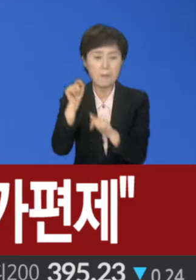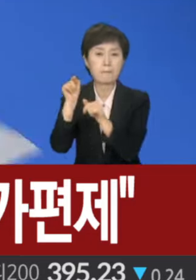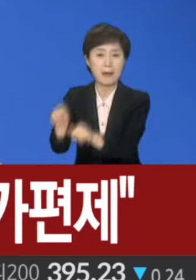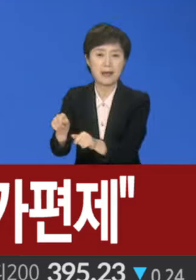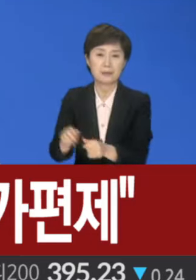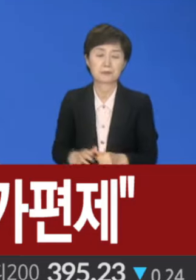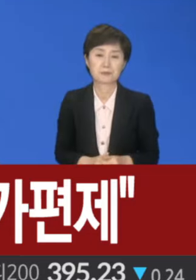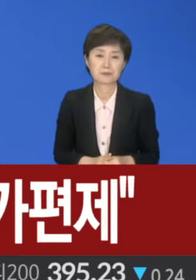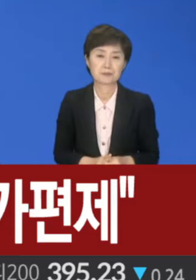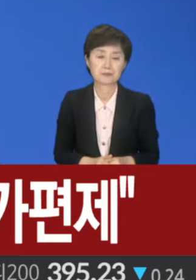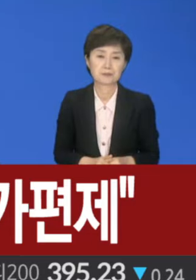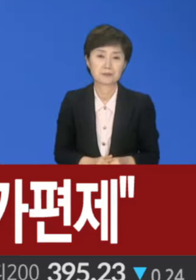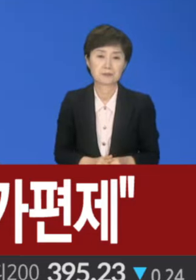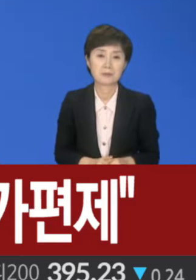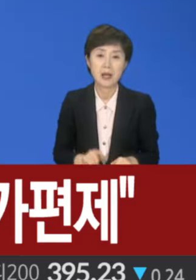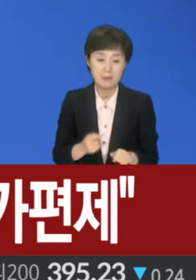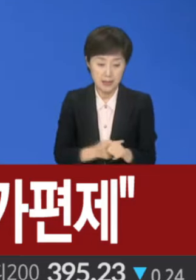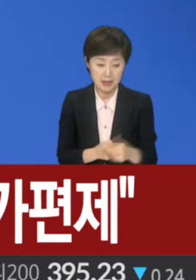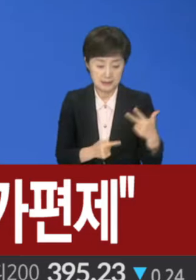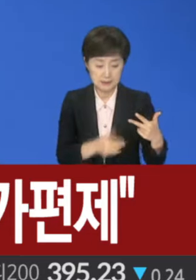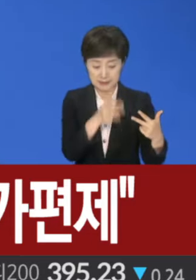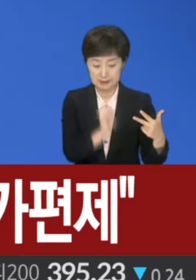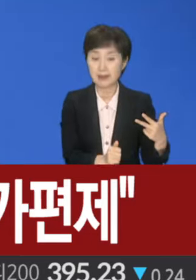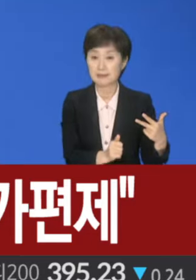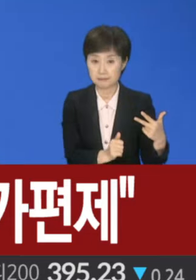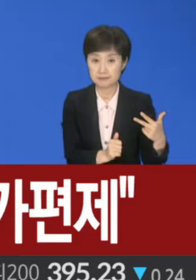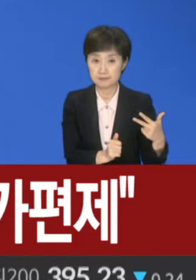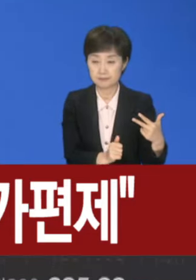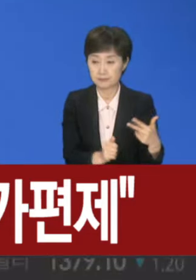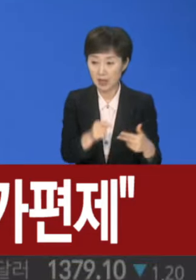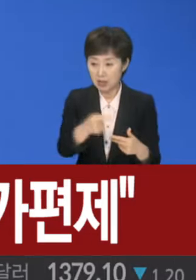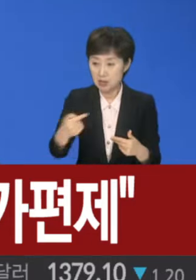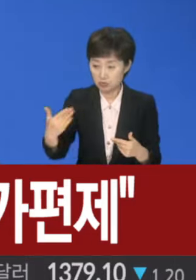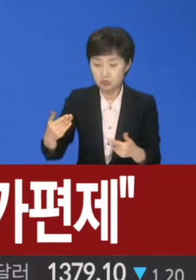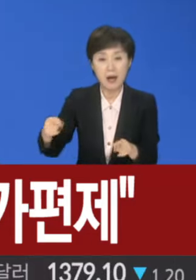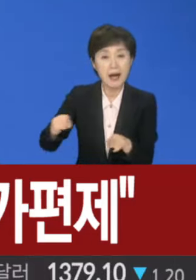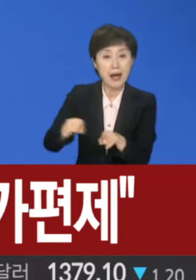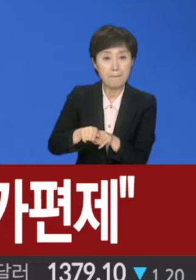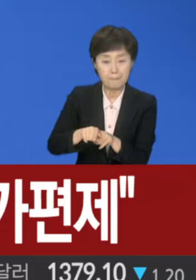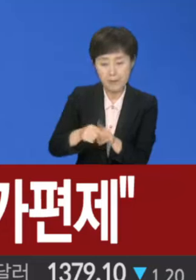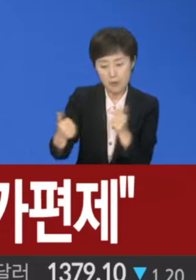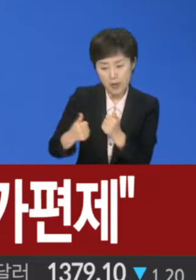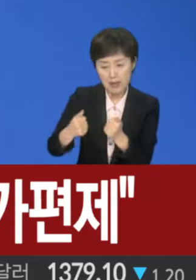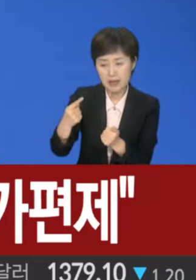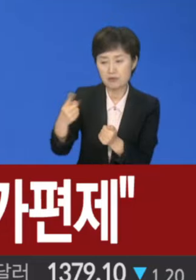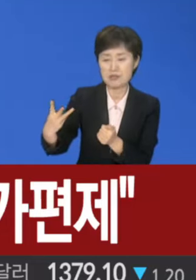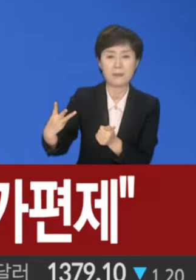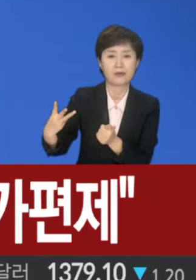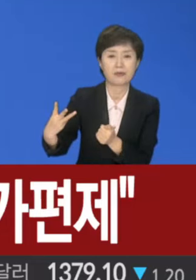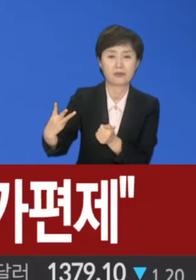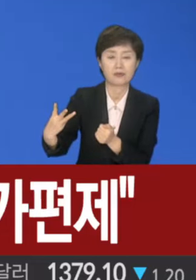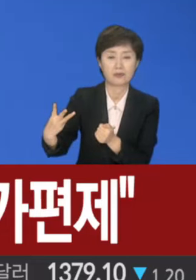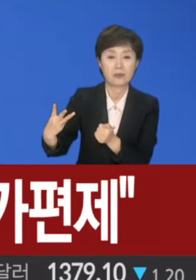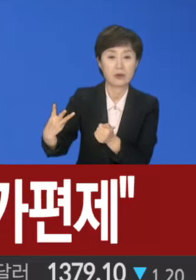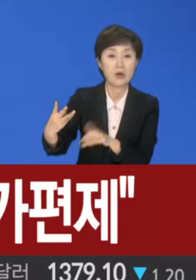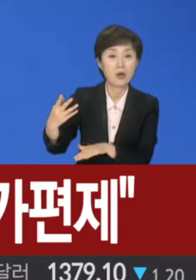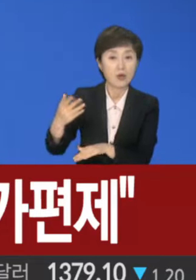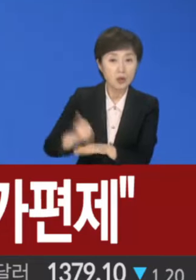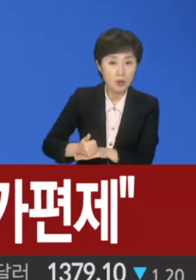지시하였습니다. 이에 7여단장은 현지 소방 측과 세 차례 협조회의를 하였고 그